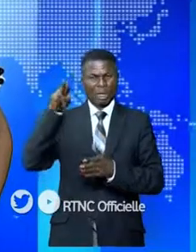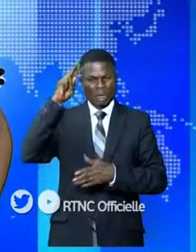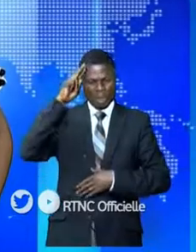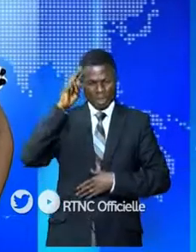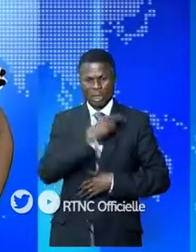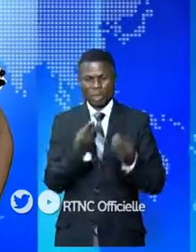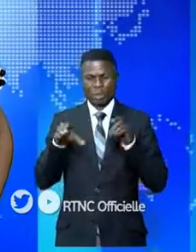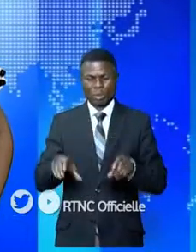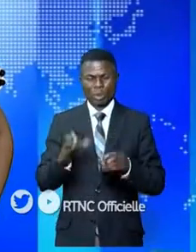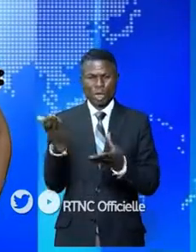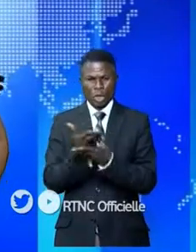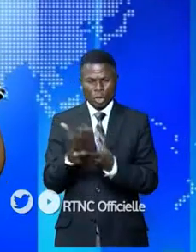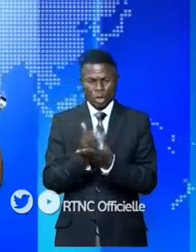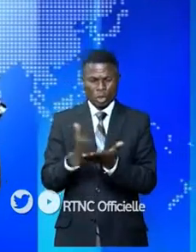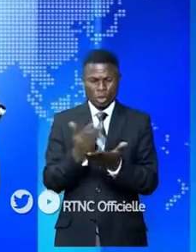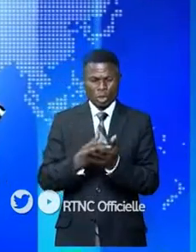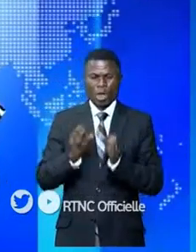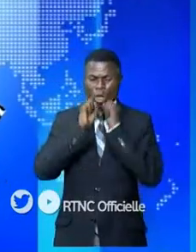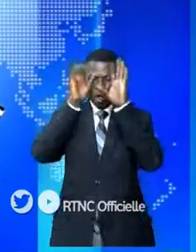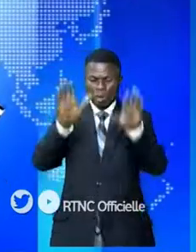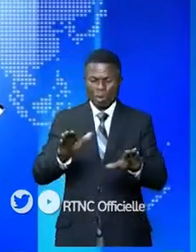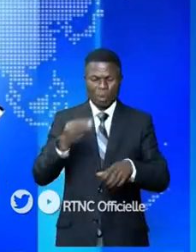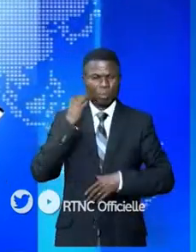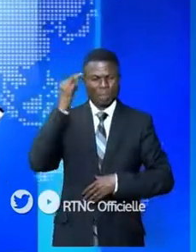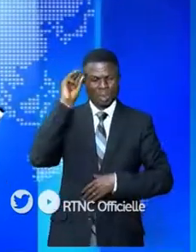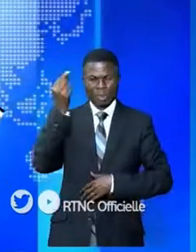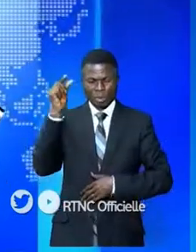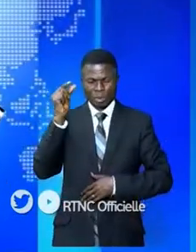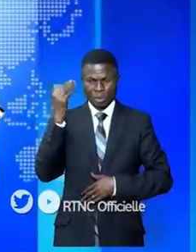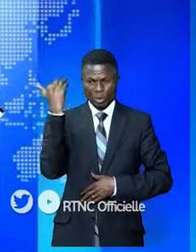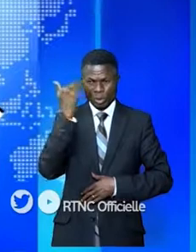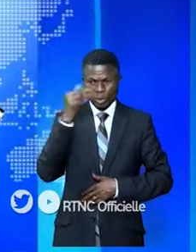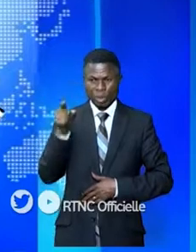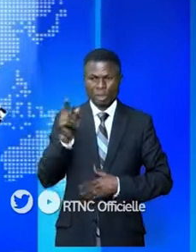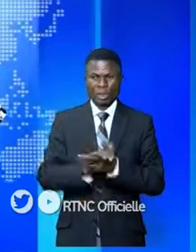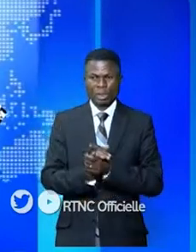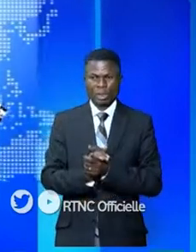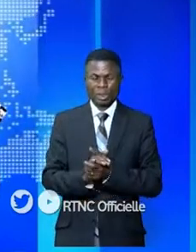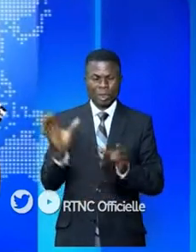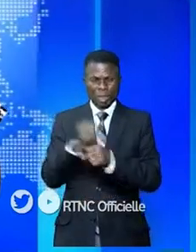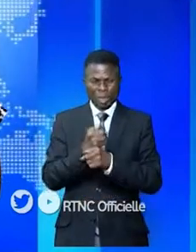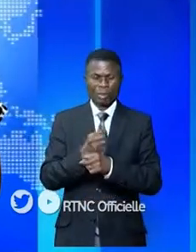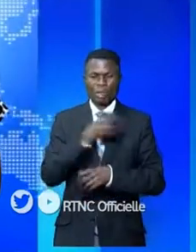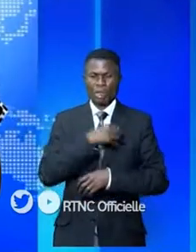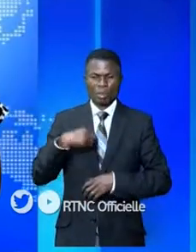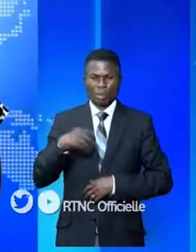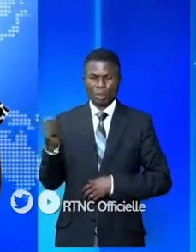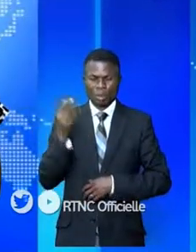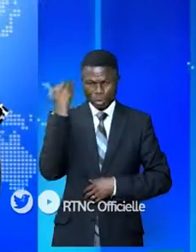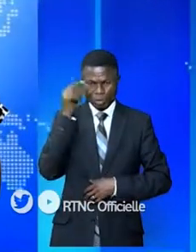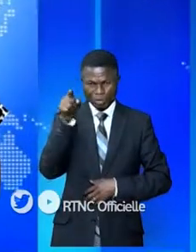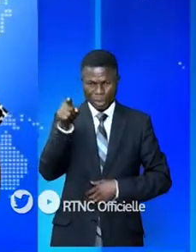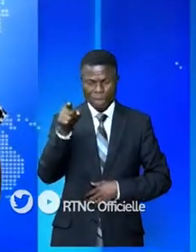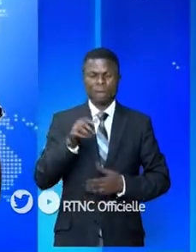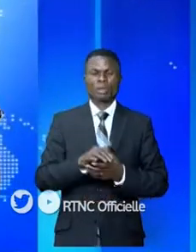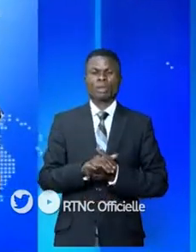RDC », ouvrage porté sur le fonds baptismaux par le ministre des Mines, Willy Kitobo Samsoni. Un résumé de Lucie Lavie-Chisenda sur les